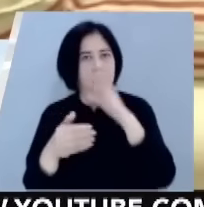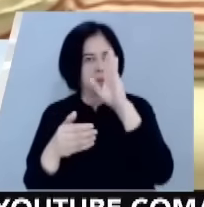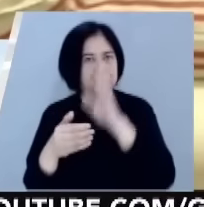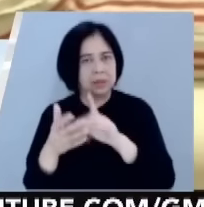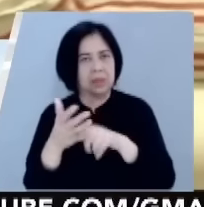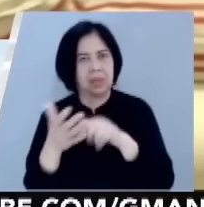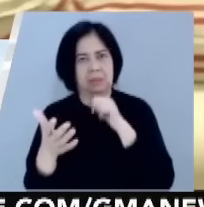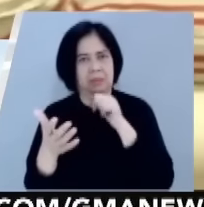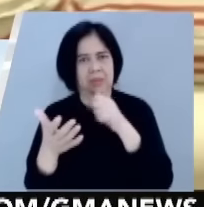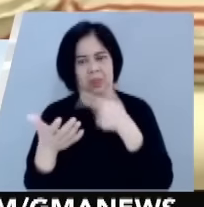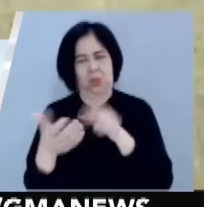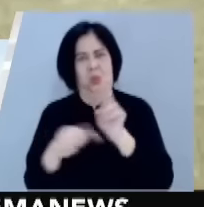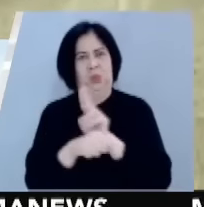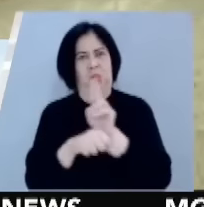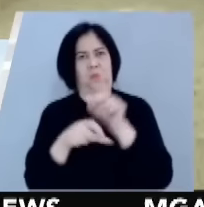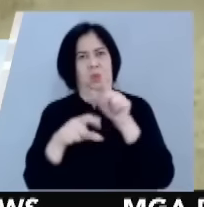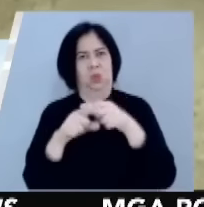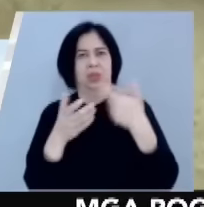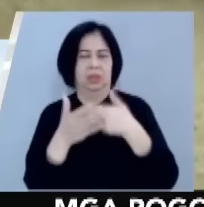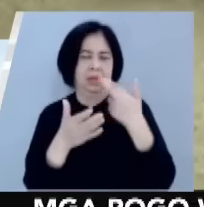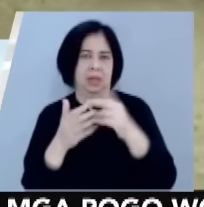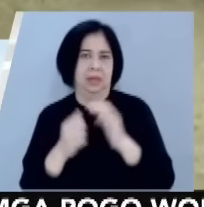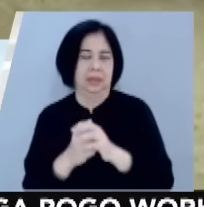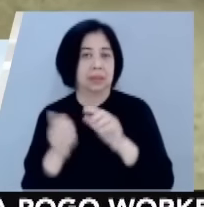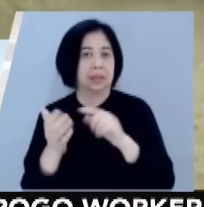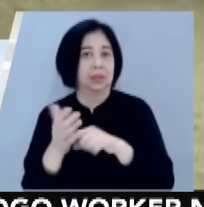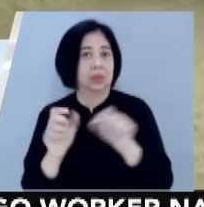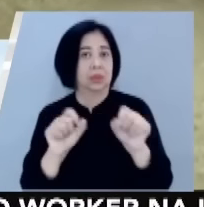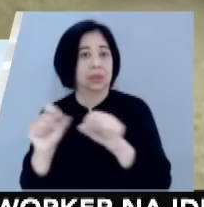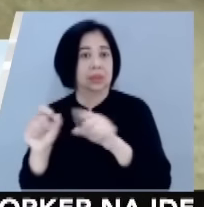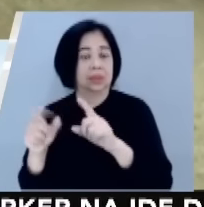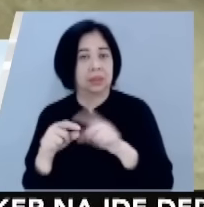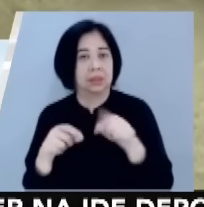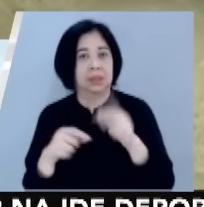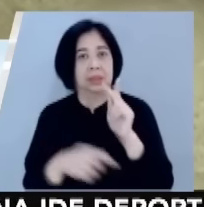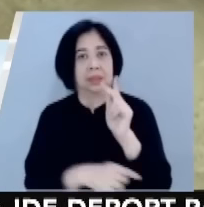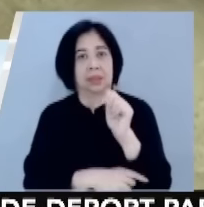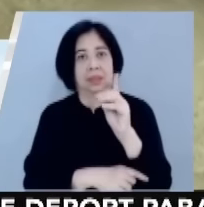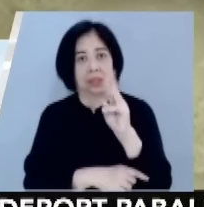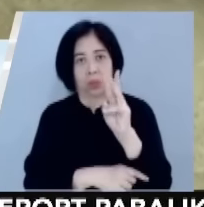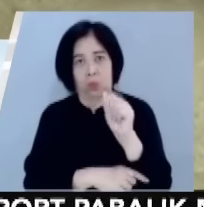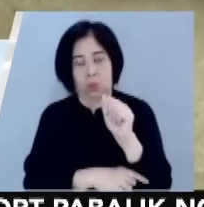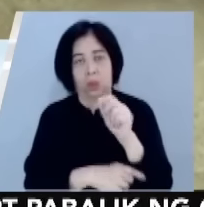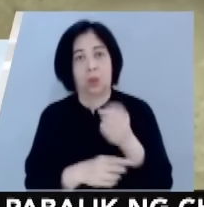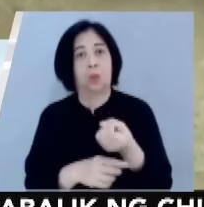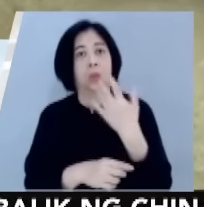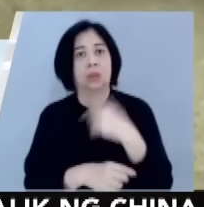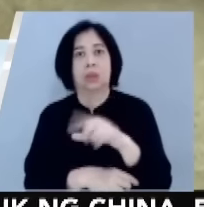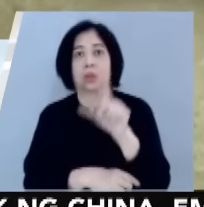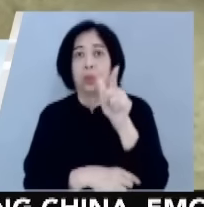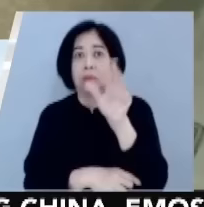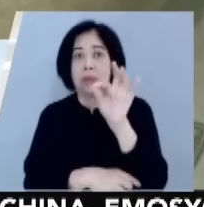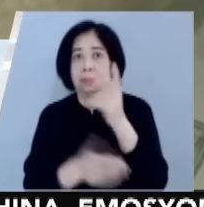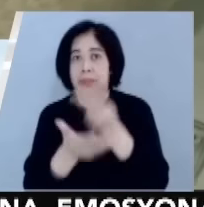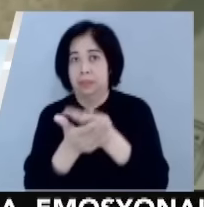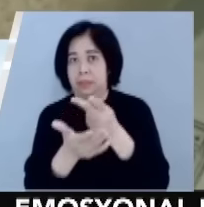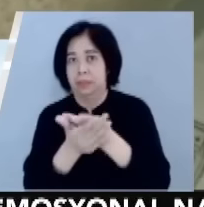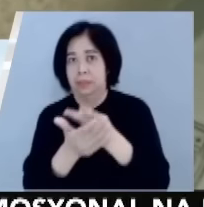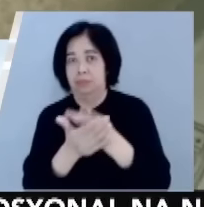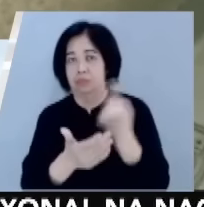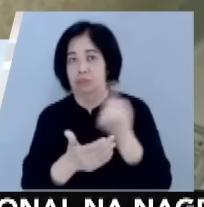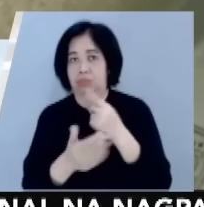human consumption ng bigas. Ito yung binibenta ngayon sa mga kadiwa centers sa halagang 29 pesos kada kilo.